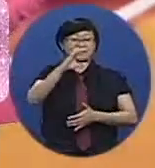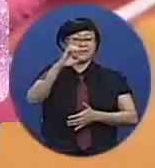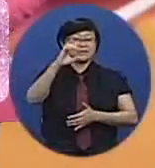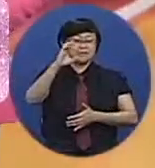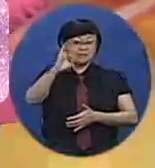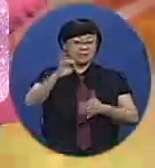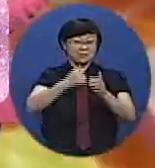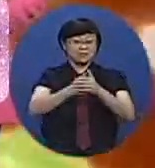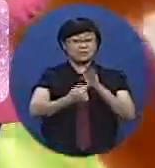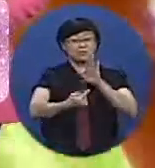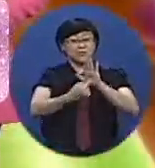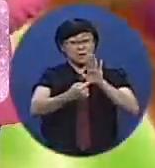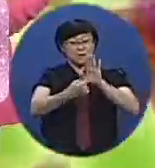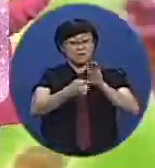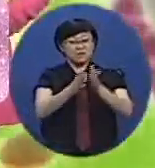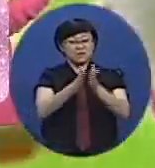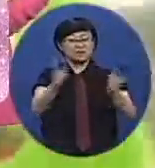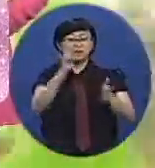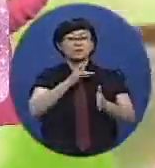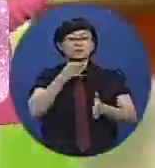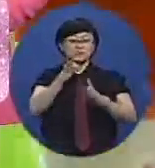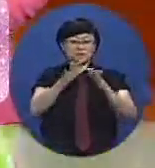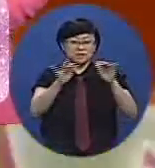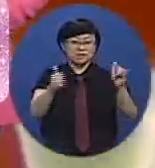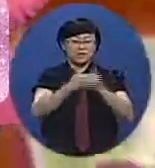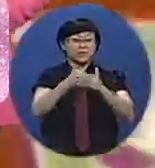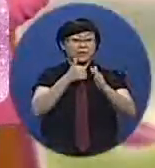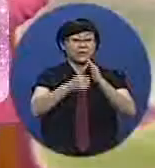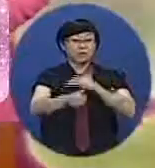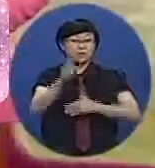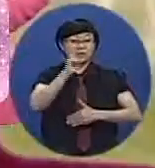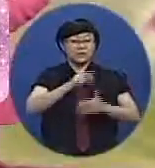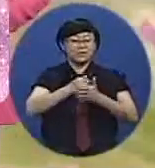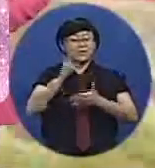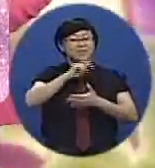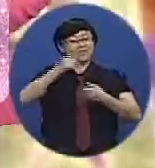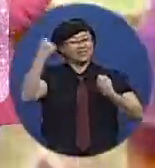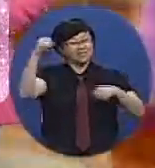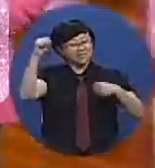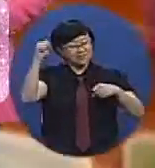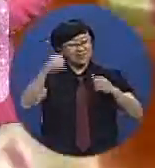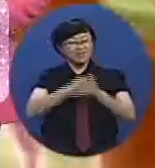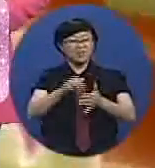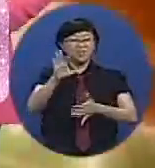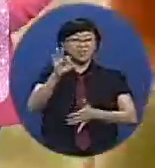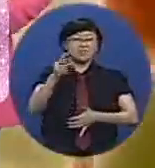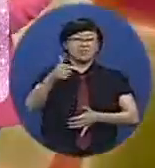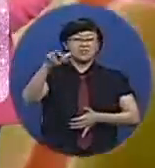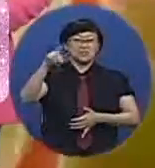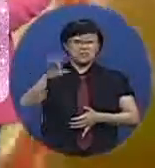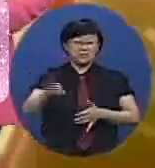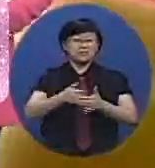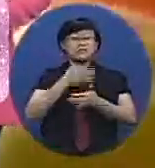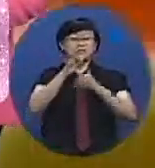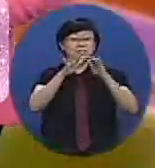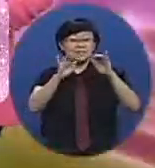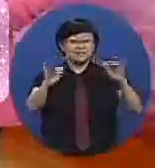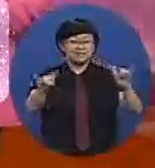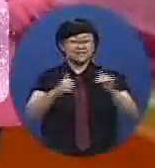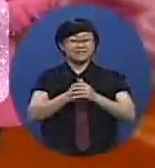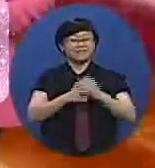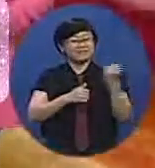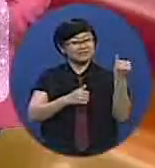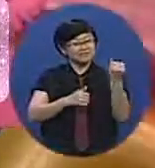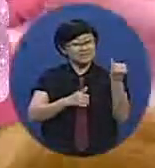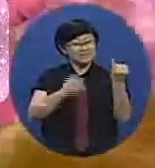데뷔한 앵카 트로트 가수입니다. 대표곡은 노래하며 춤추며 연정 등을